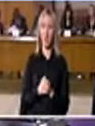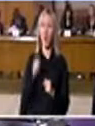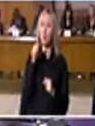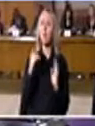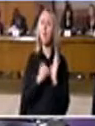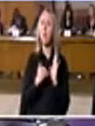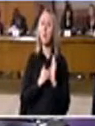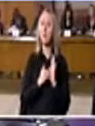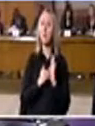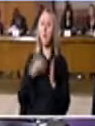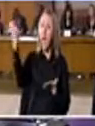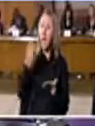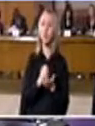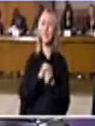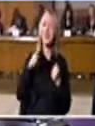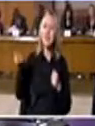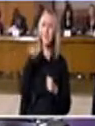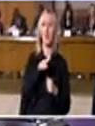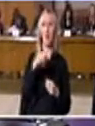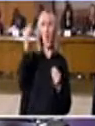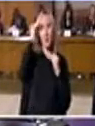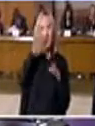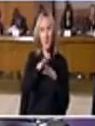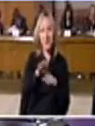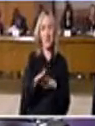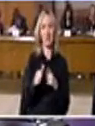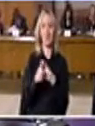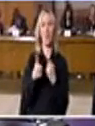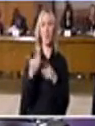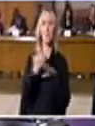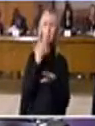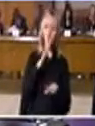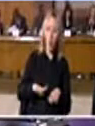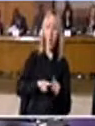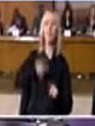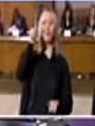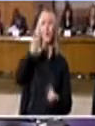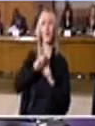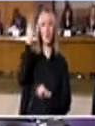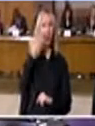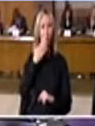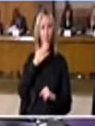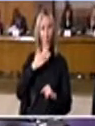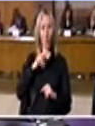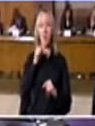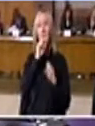potrebno angažovanje svih, i obrazovnog sistema od predškolskog do visokoškolskog, i medija i